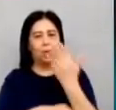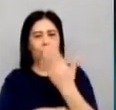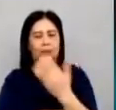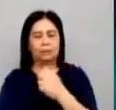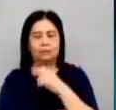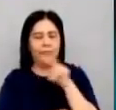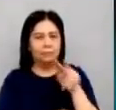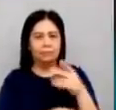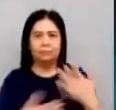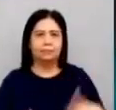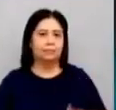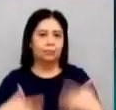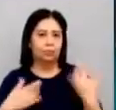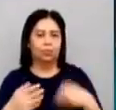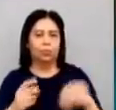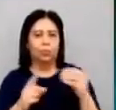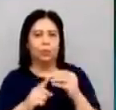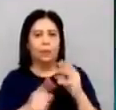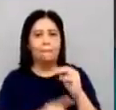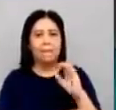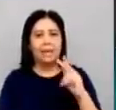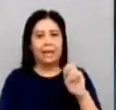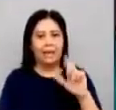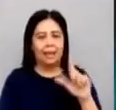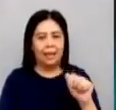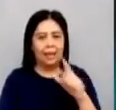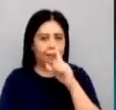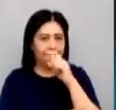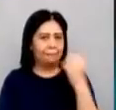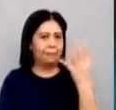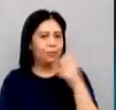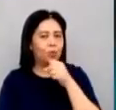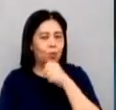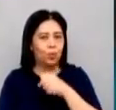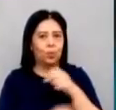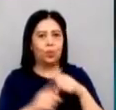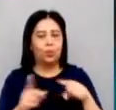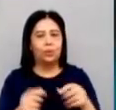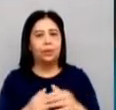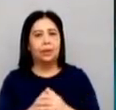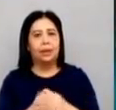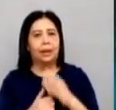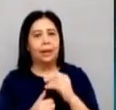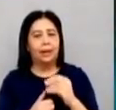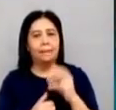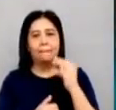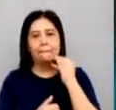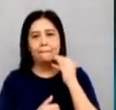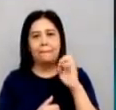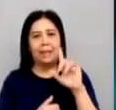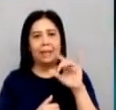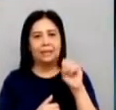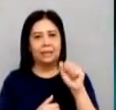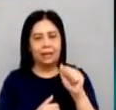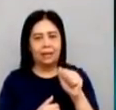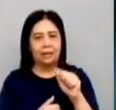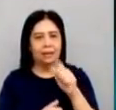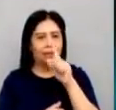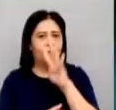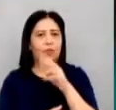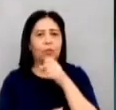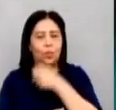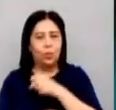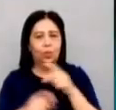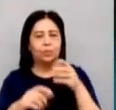sina Micaela Avellanosa, 15 taong gulang, at Melissa Joy De La Cruz, 4 taong gulang matapos matrap